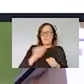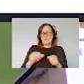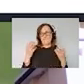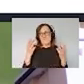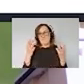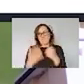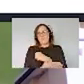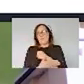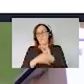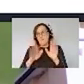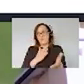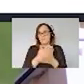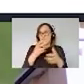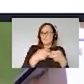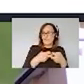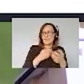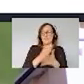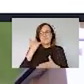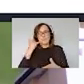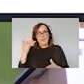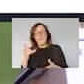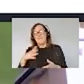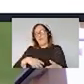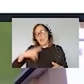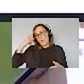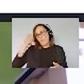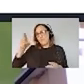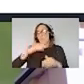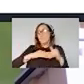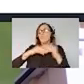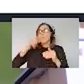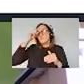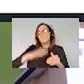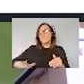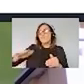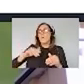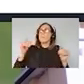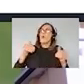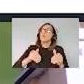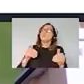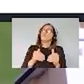Można to robić online, można robić telefonicznie i warto o tym pamiętać, bo to buduje nam społeczność i daje nam też